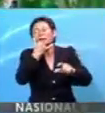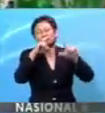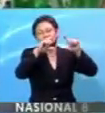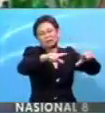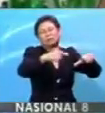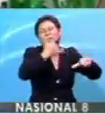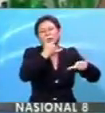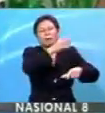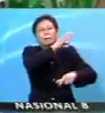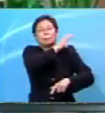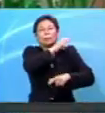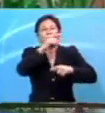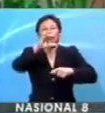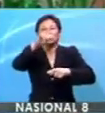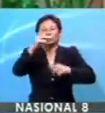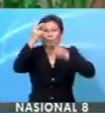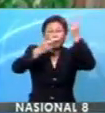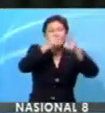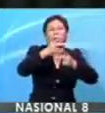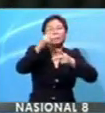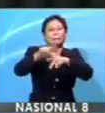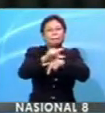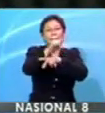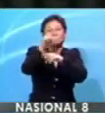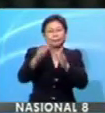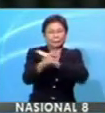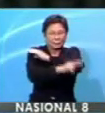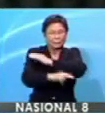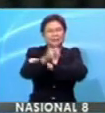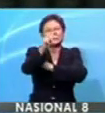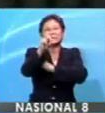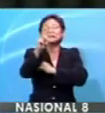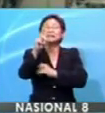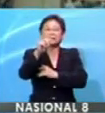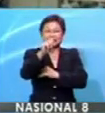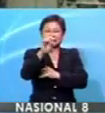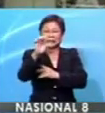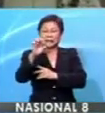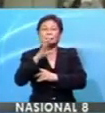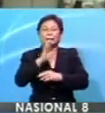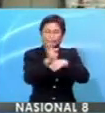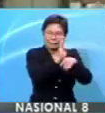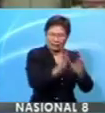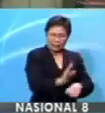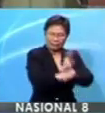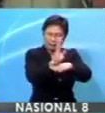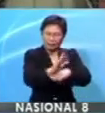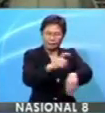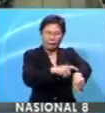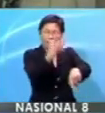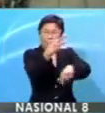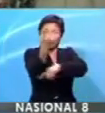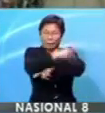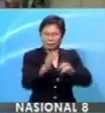perusi jawatankuasa pelancongan perdagangan dan kepenggunaan Negeri Datuk t Si Kong berkata peniaga terbabit diberi tempoh 14